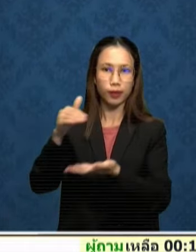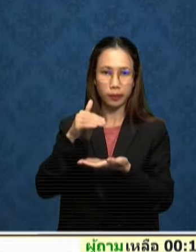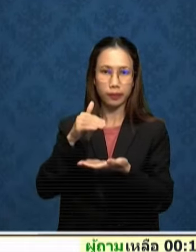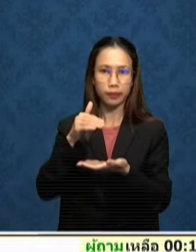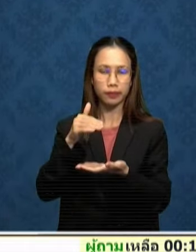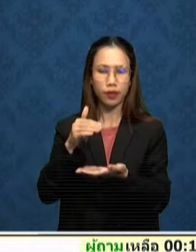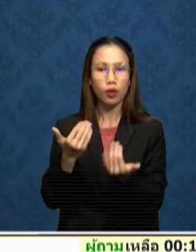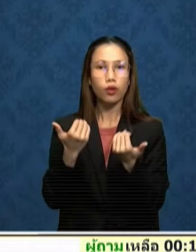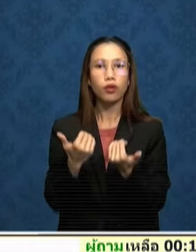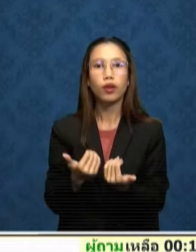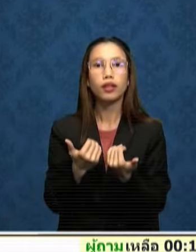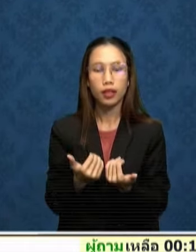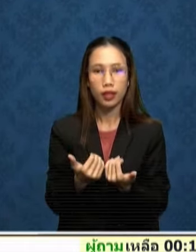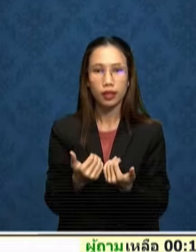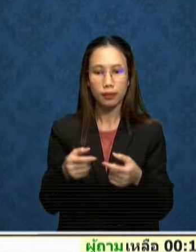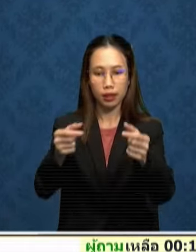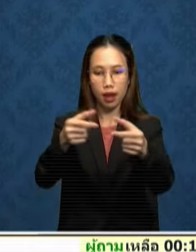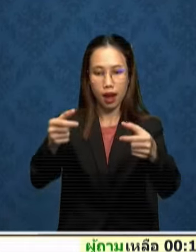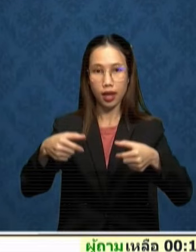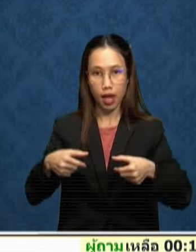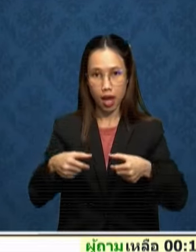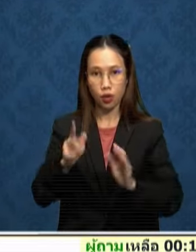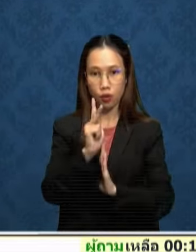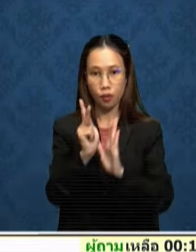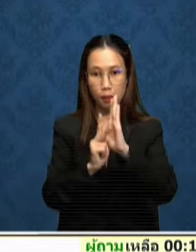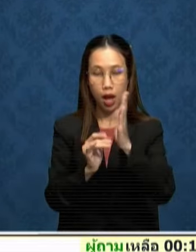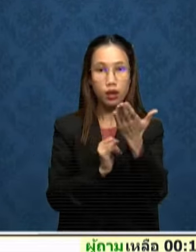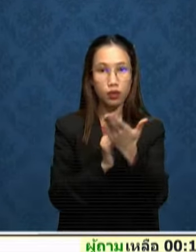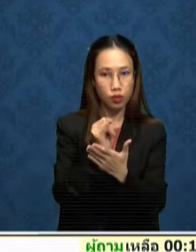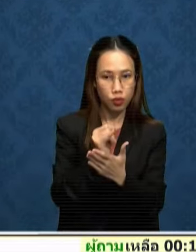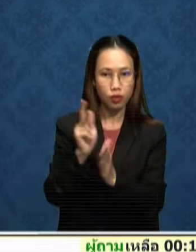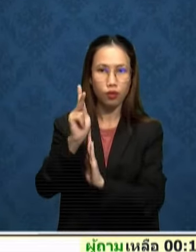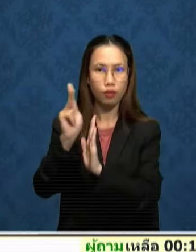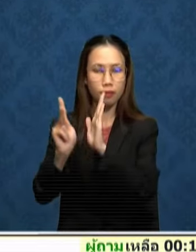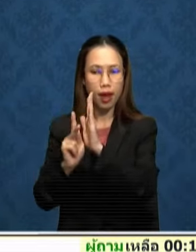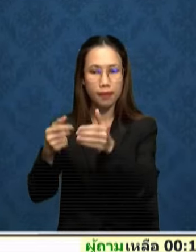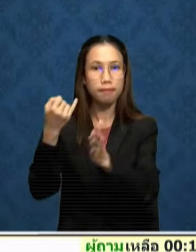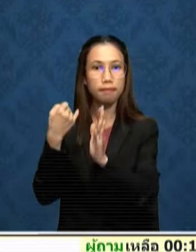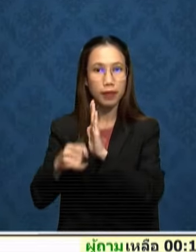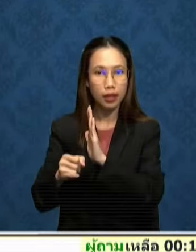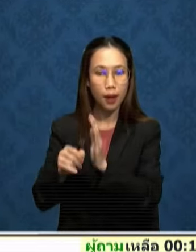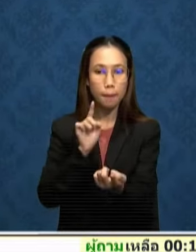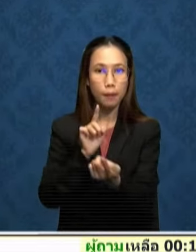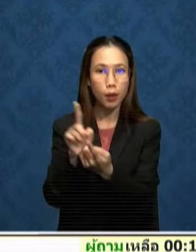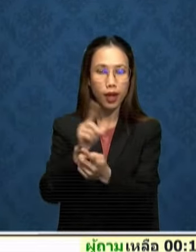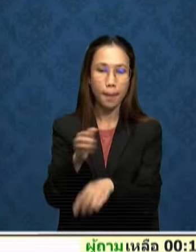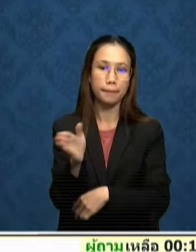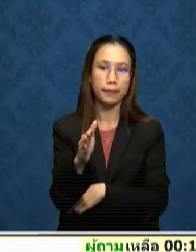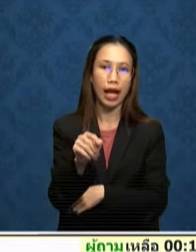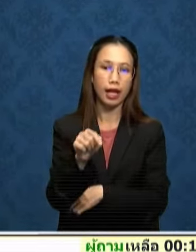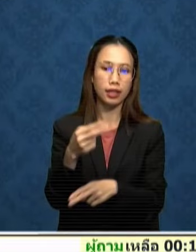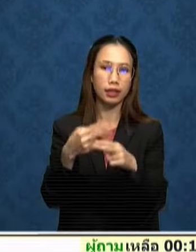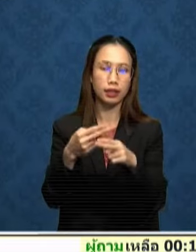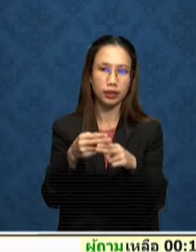วันนี้มีรายงานทั้งถูกกฎหมายและผิดกฎหมายพบปลาสายพันธุ์ชนิด